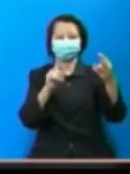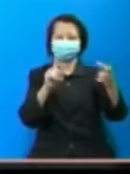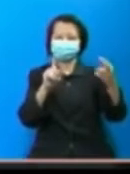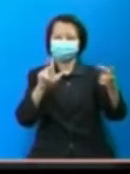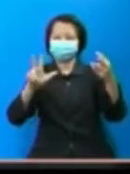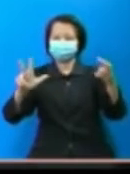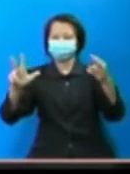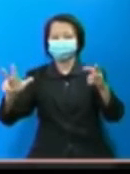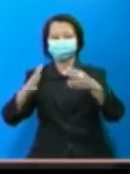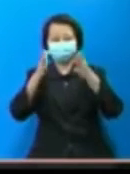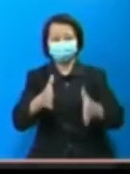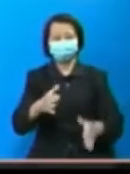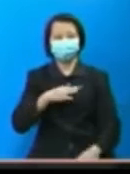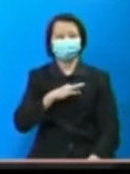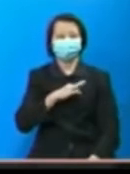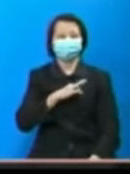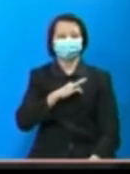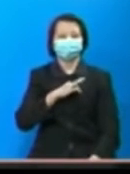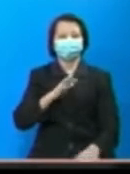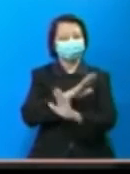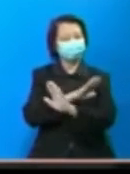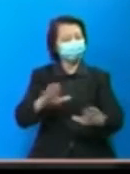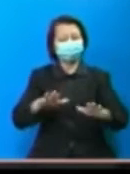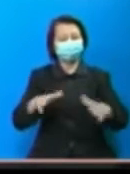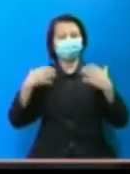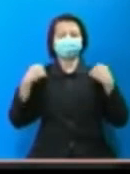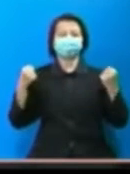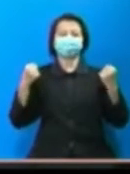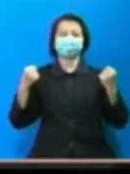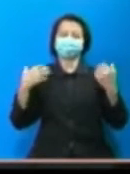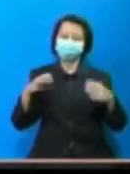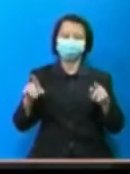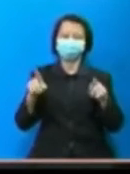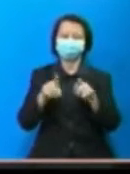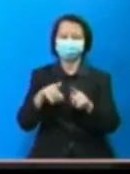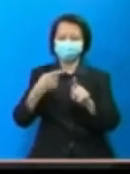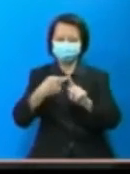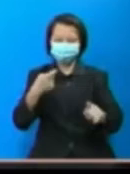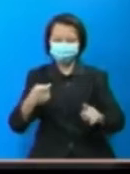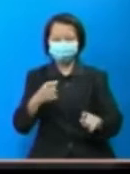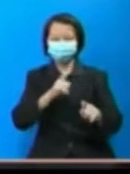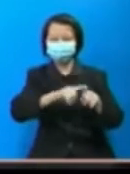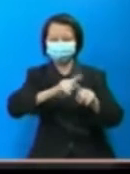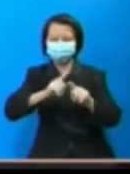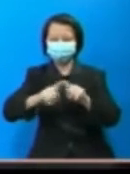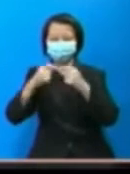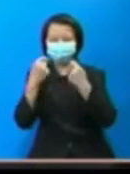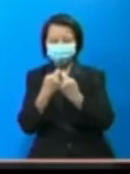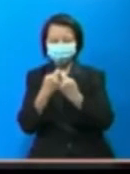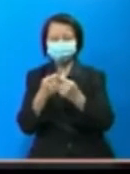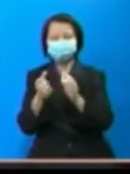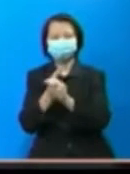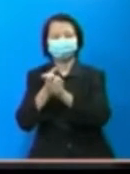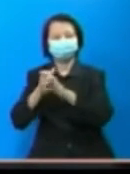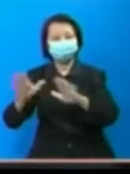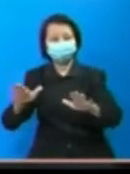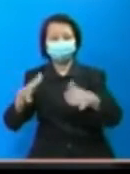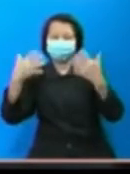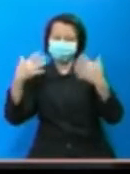16133 orang sukarelawan bukan kesehatan yang juga terdiri daripada pelbagai pasukan keselamatan